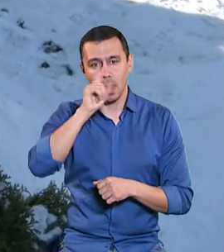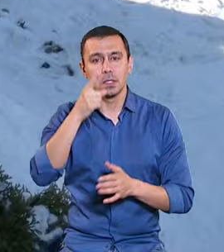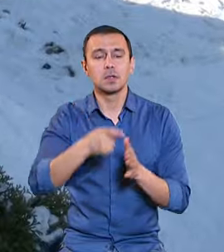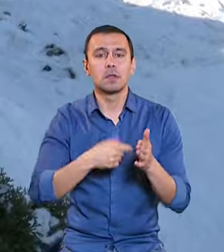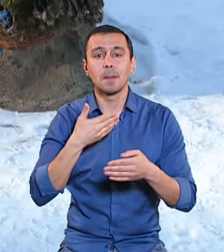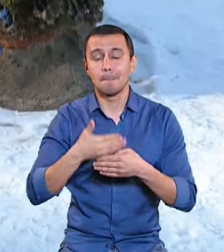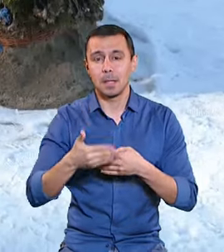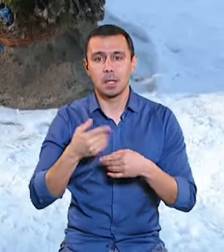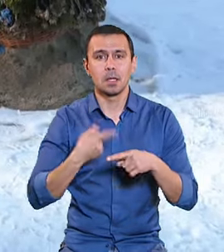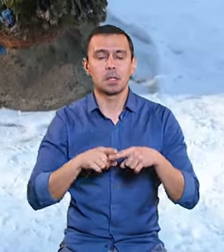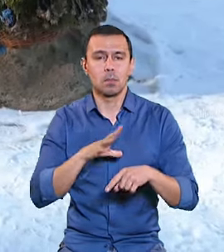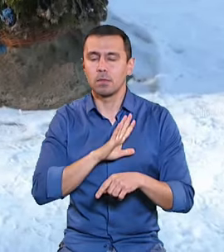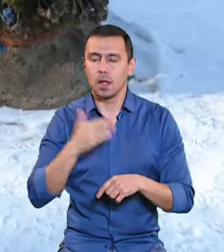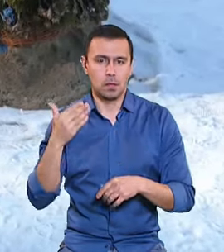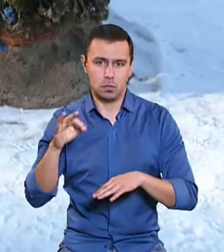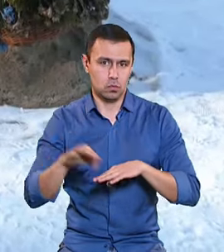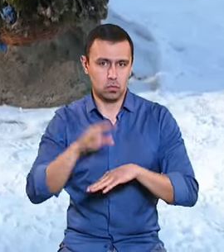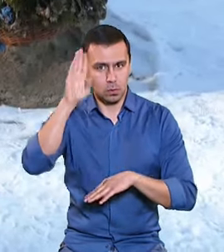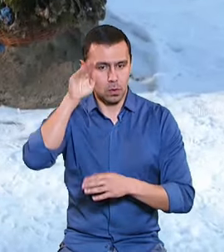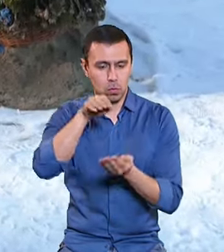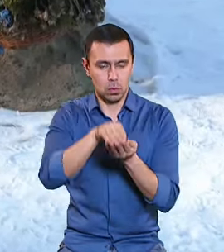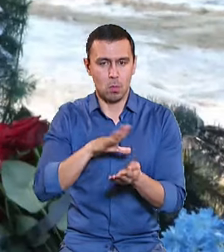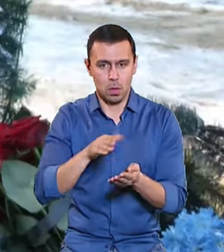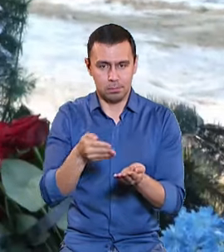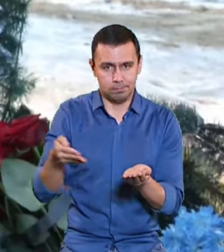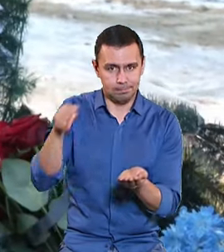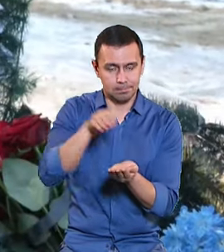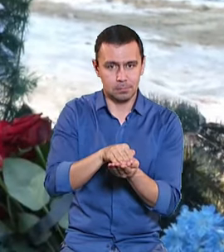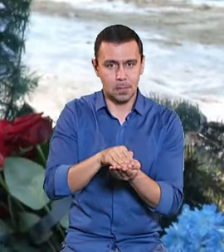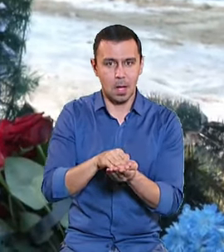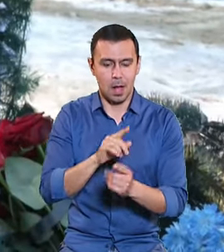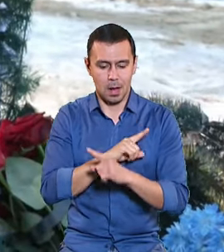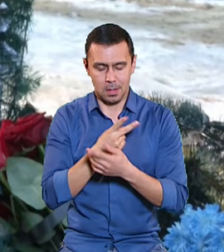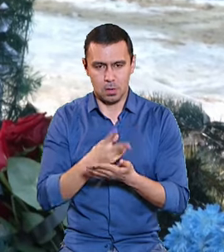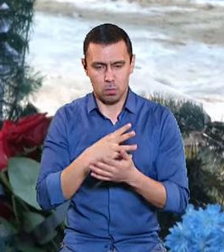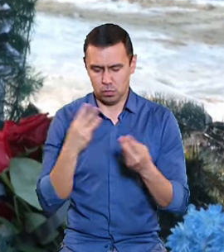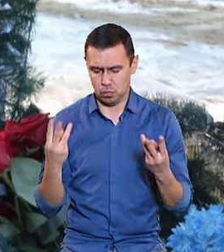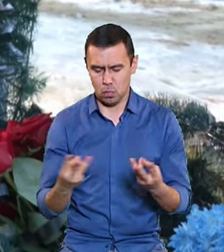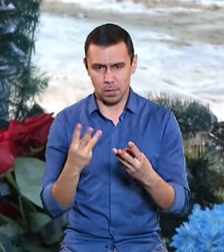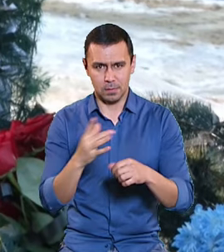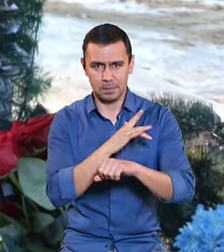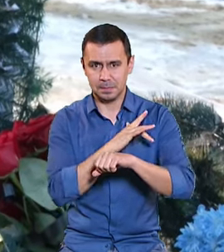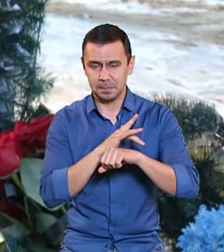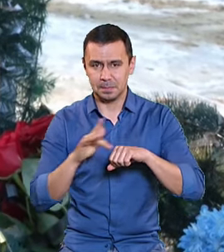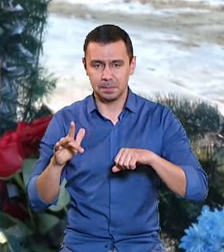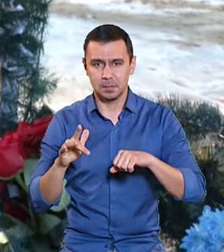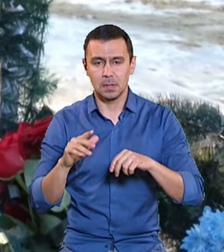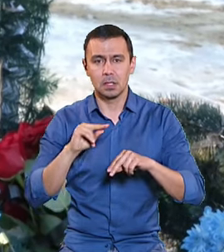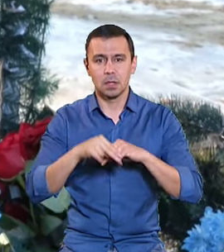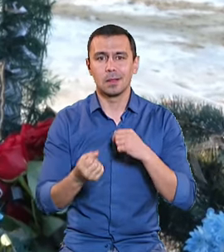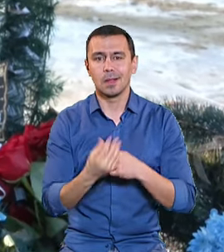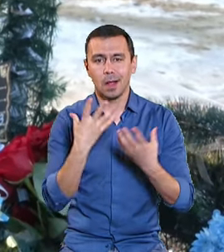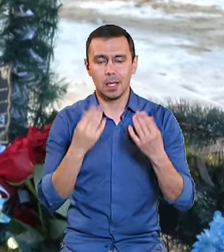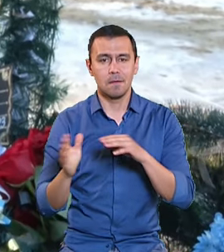з'ясувалося згодом, це був не її чоловік. Труна була закрита, тіло було дуже понівечене, воно було згорівше. Через декілька